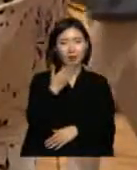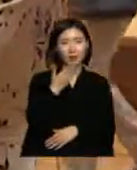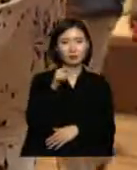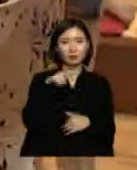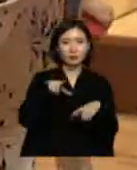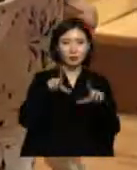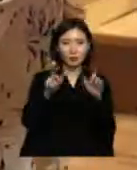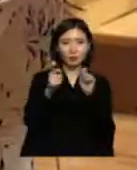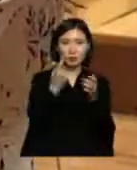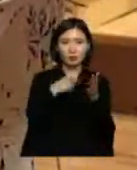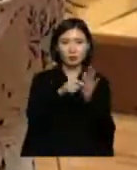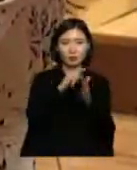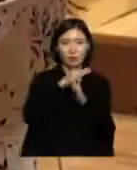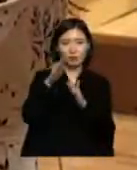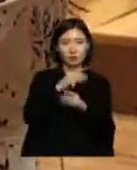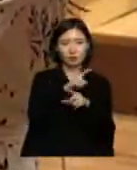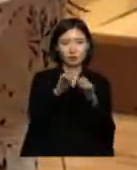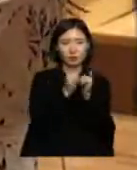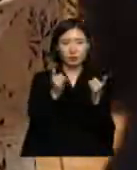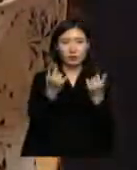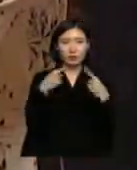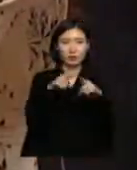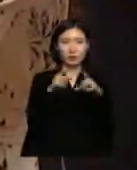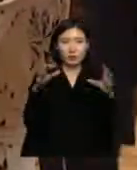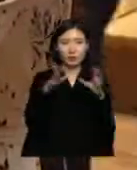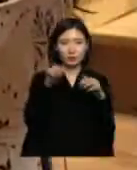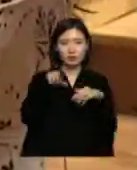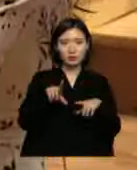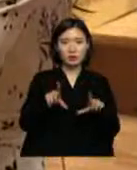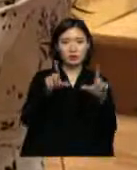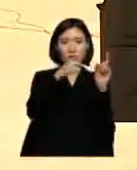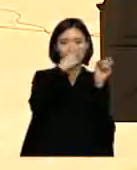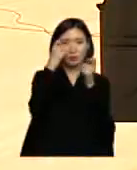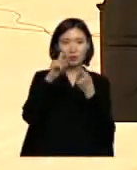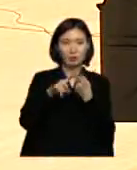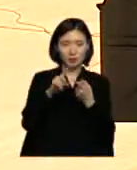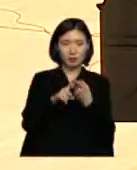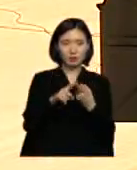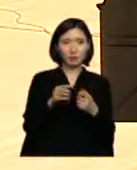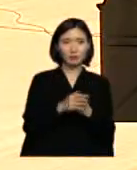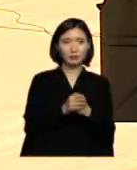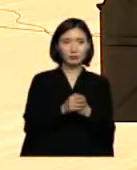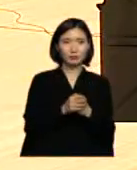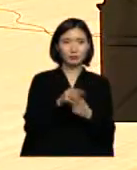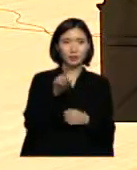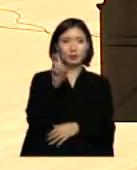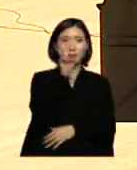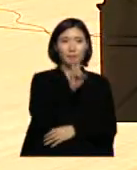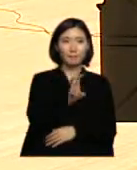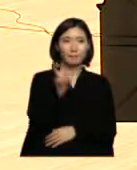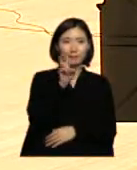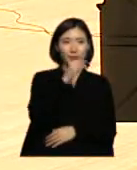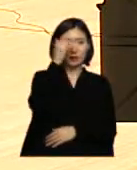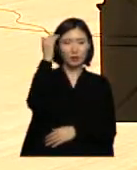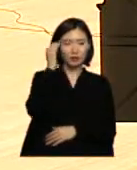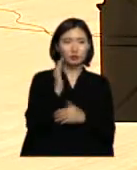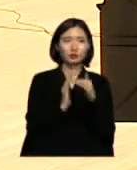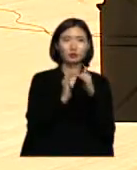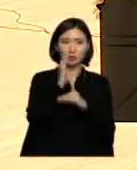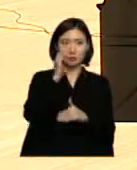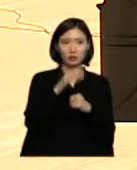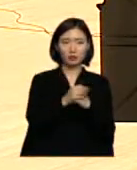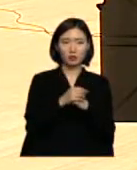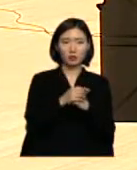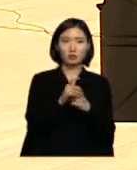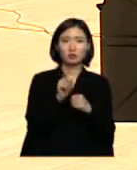여기 남북한 주민이 다 함께 모여서 이 날을 기념했다는데 제가 이 합창이 대한민국을 넘어서